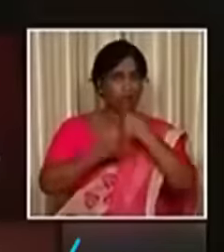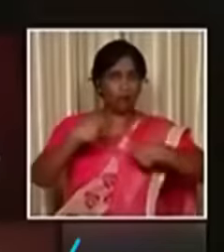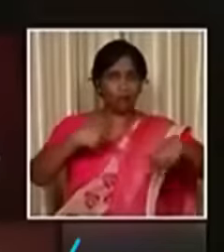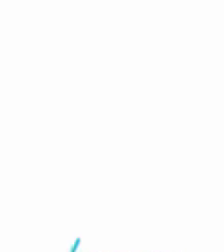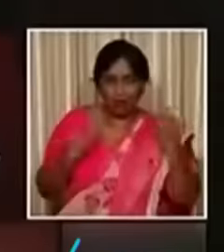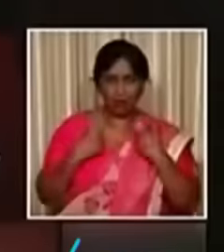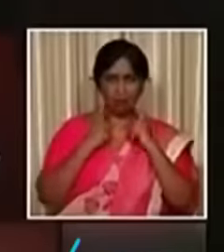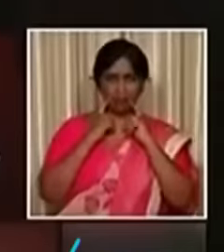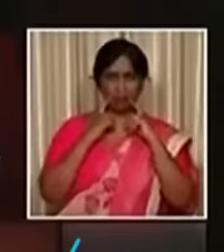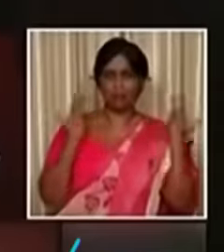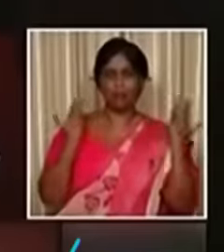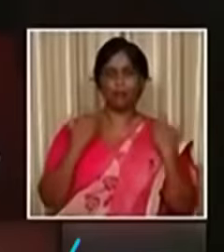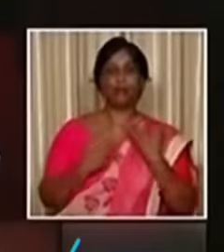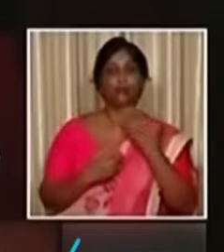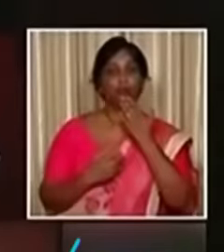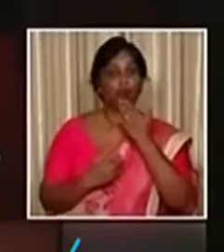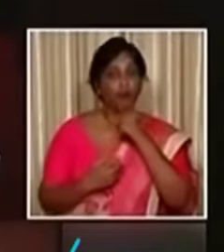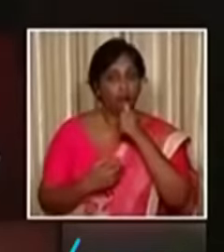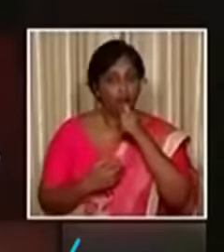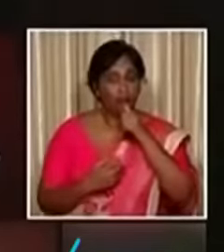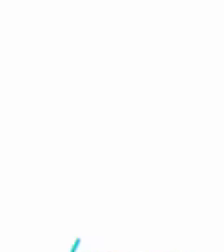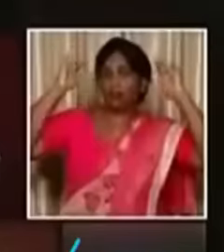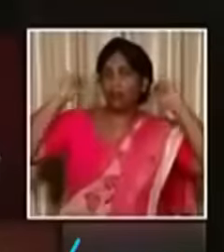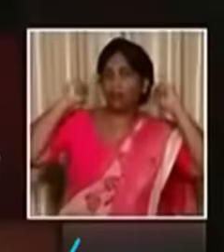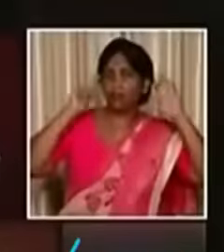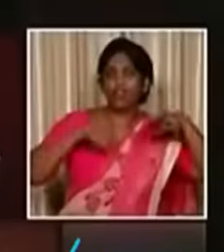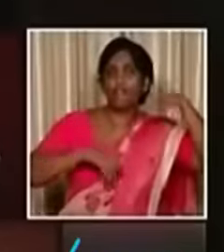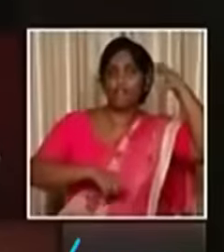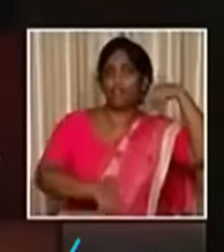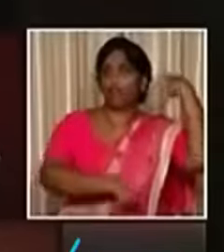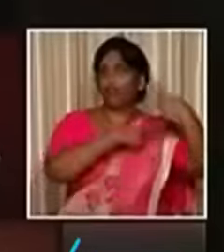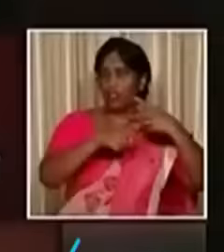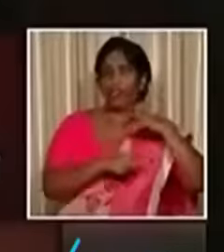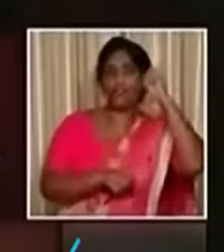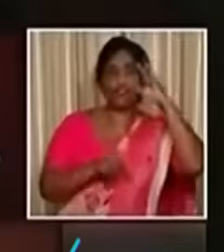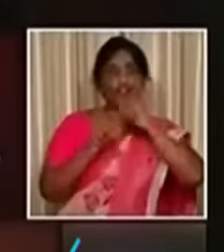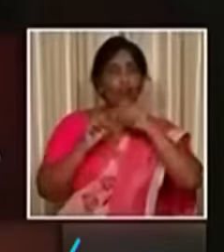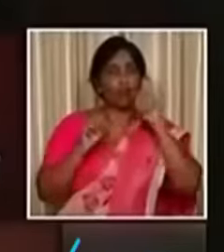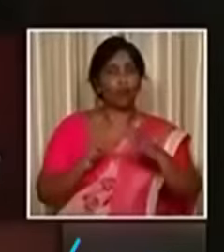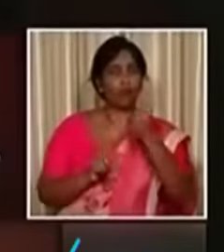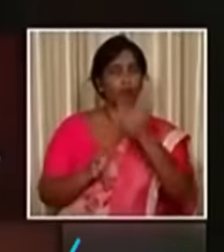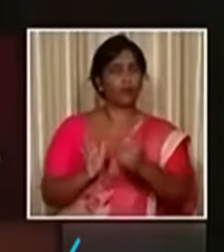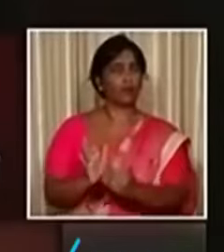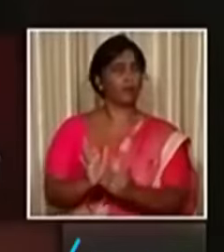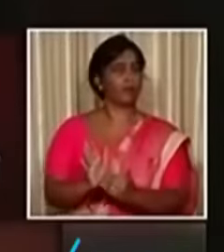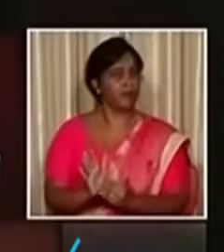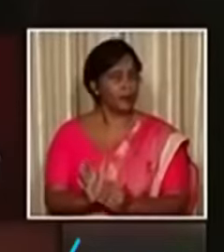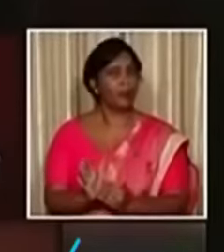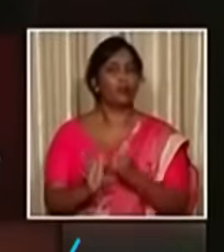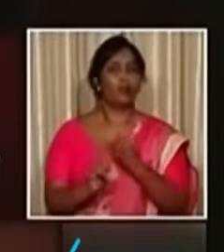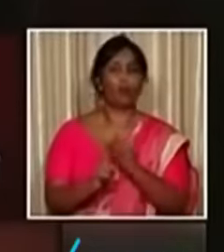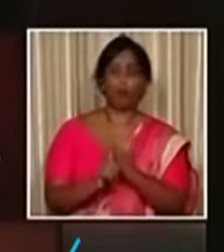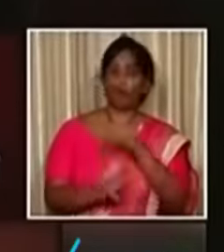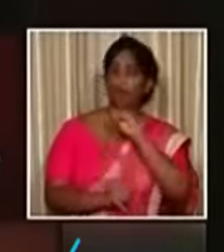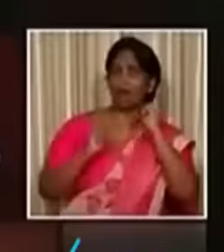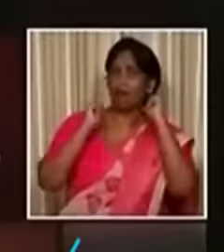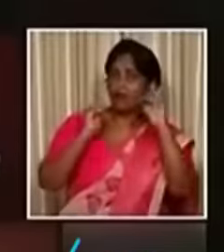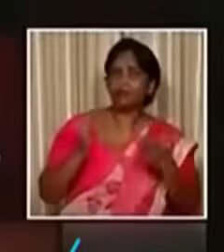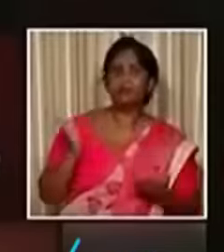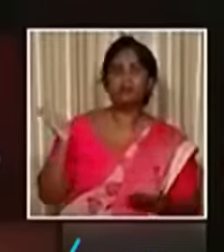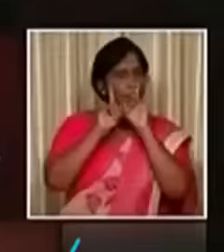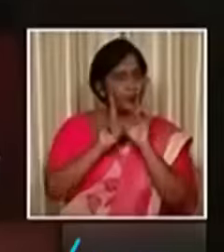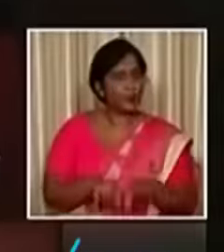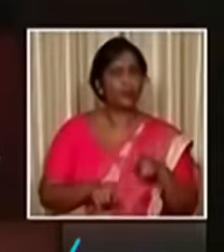අවධානයට යොමු කළා. ජලවිදුලි උත්පාදනය වැඩි වෙලා විදුලි බල මණ්ඩලය කෝටි ප්‍රකෝටි ගණන් ලාභ ලබද්දී